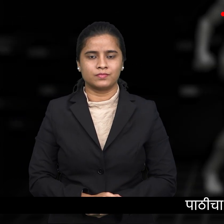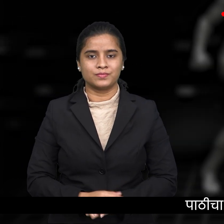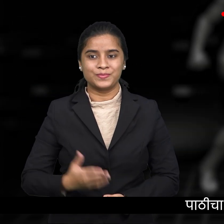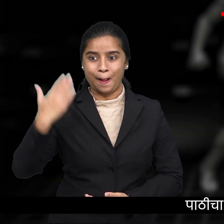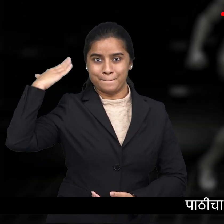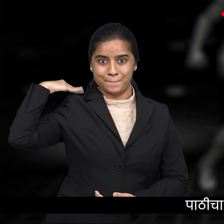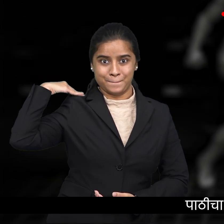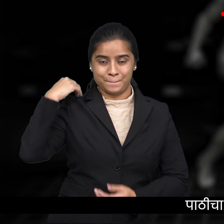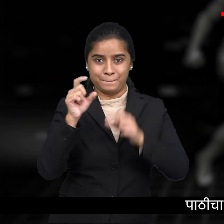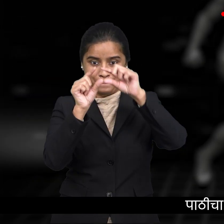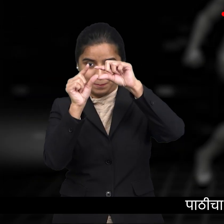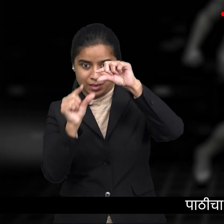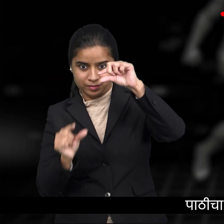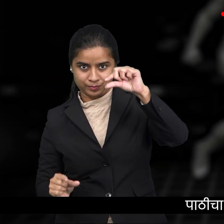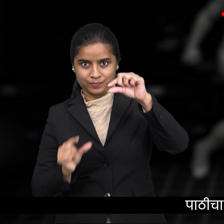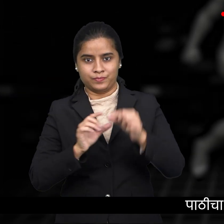पाठीचा कणा आणि मणका,